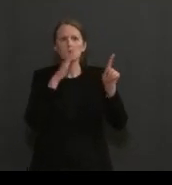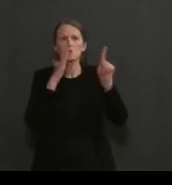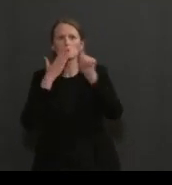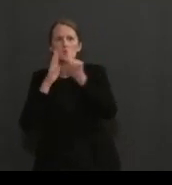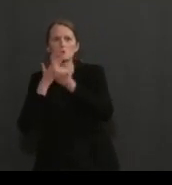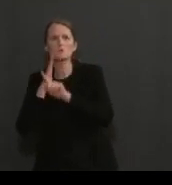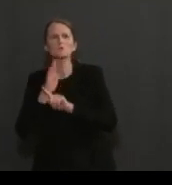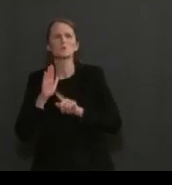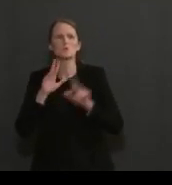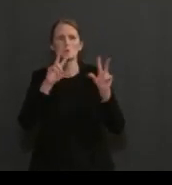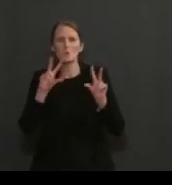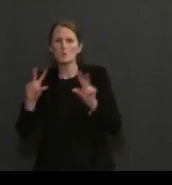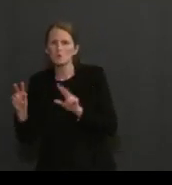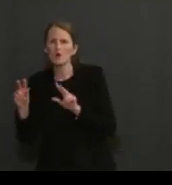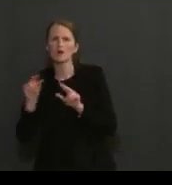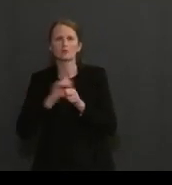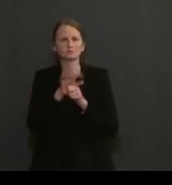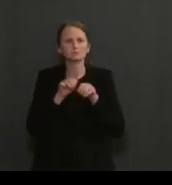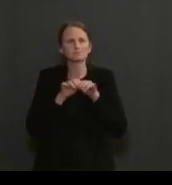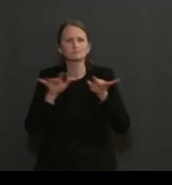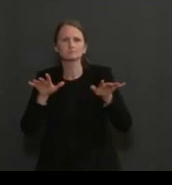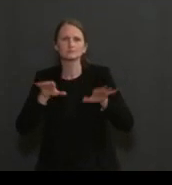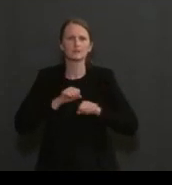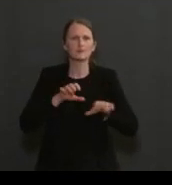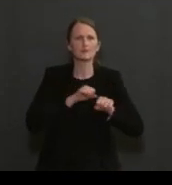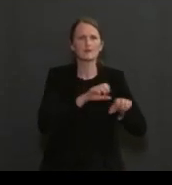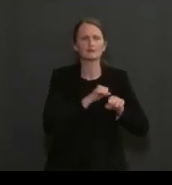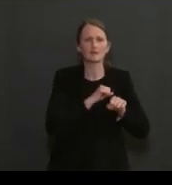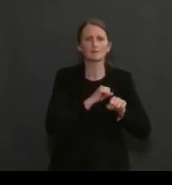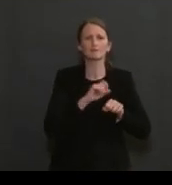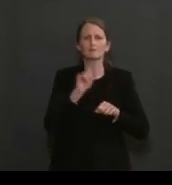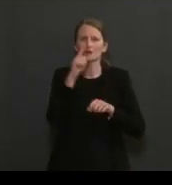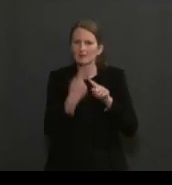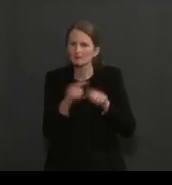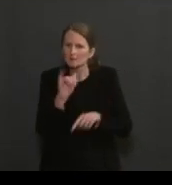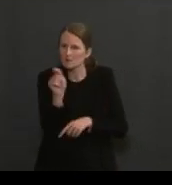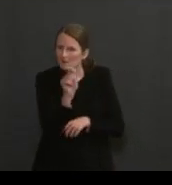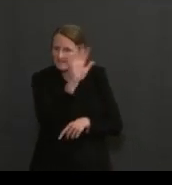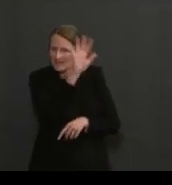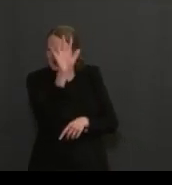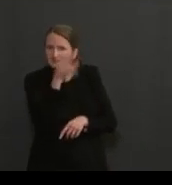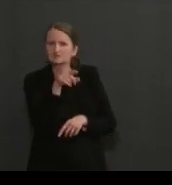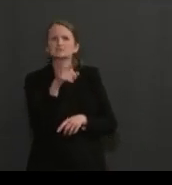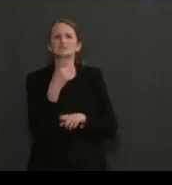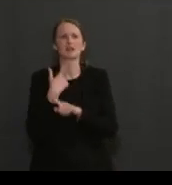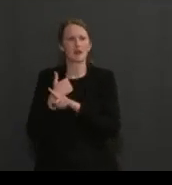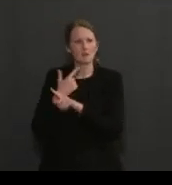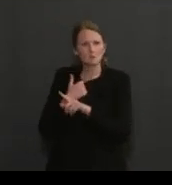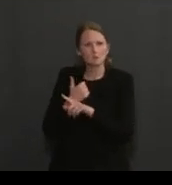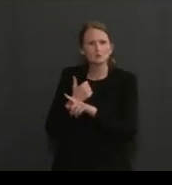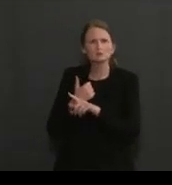assiste à une tendance à la baisse aussi pour Anvers, pour le Limbourg et pour la province de